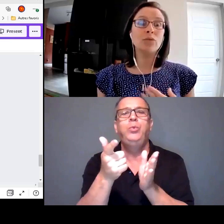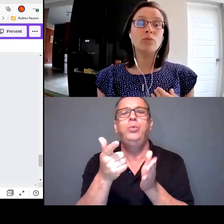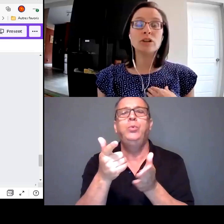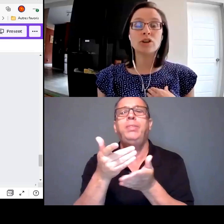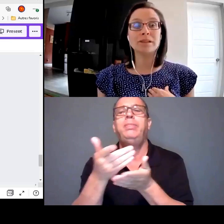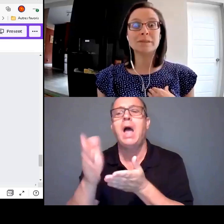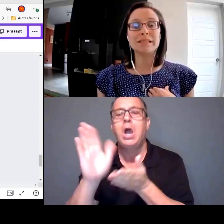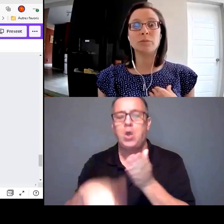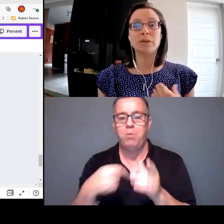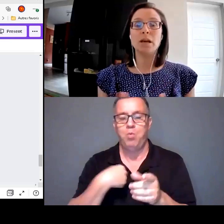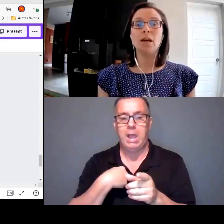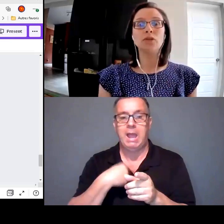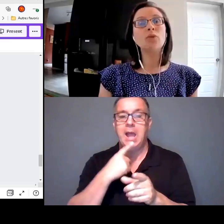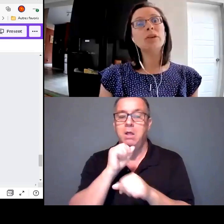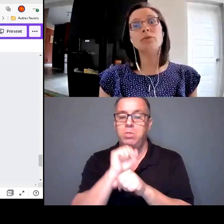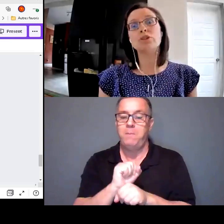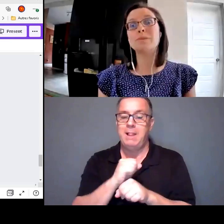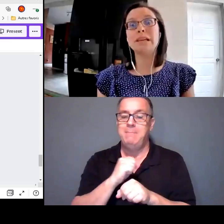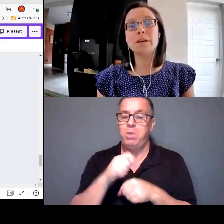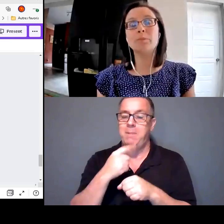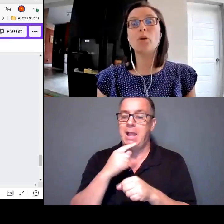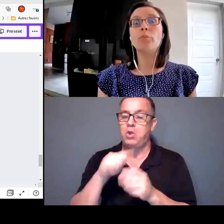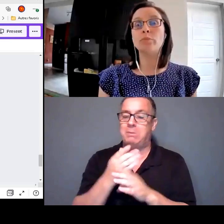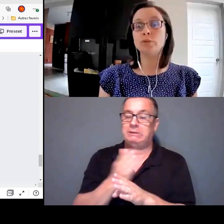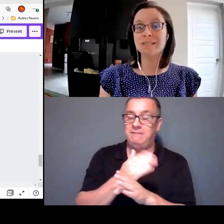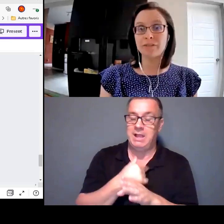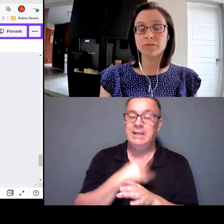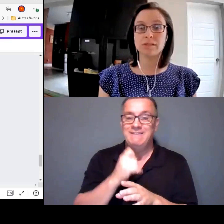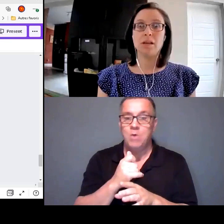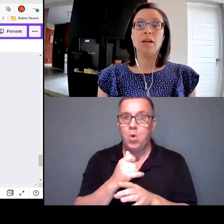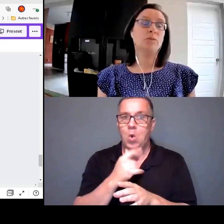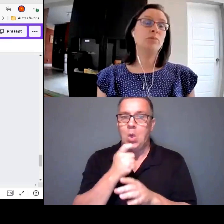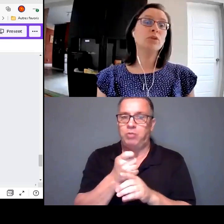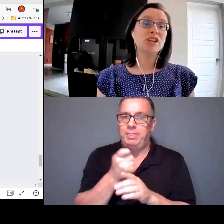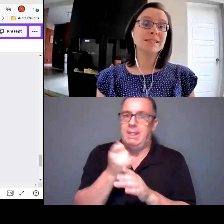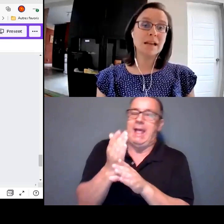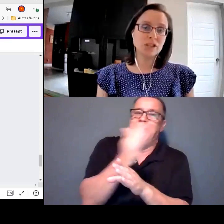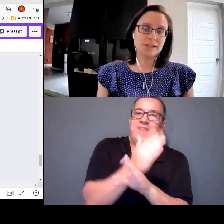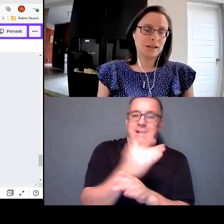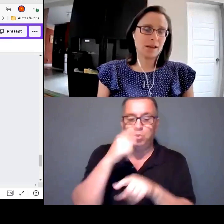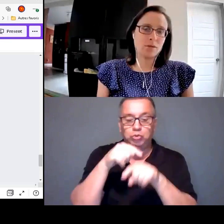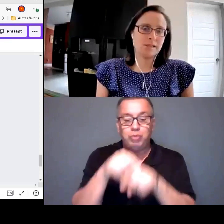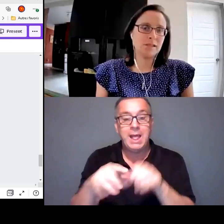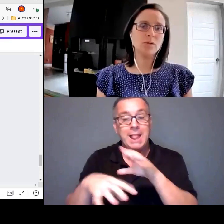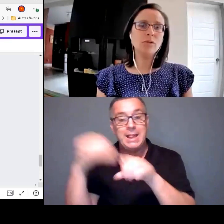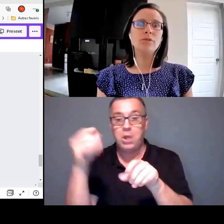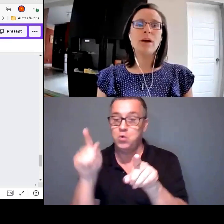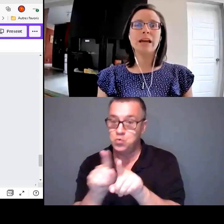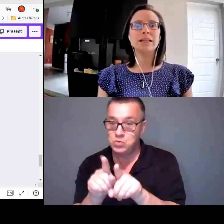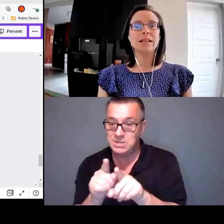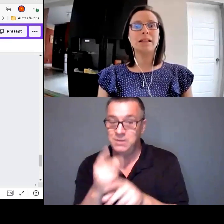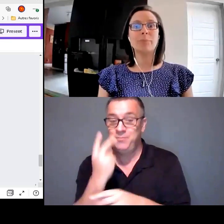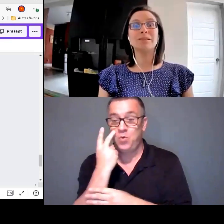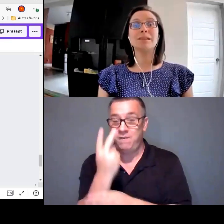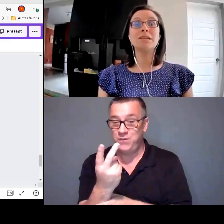moment où moi, je commence mes semis. Donc, il faut que je m'équipe un peu plus d'avance. Puis pour le jardinage extérieur aussi, on l'a vu